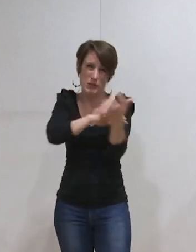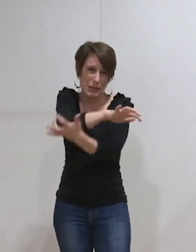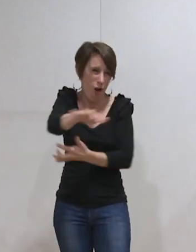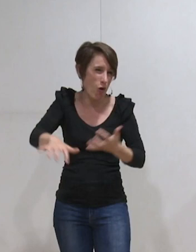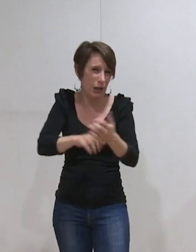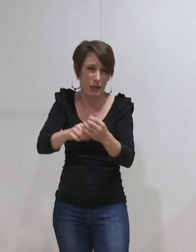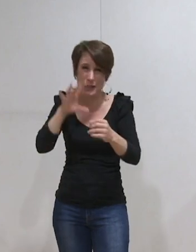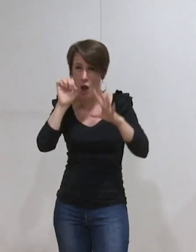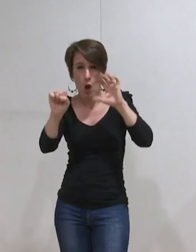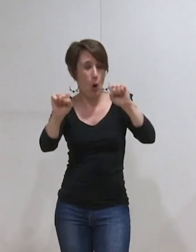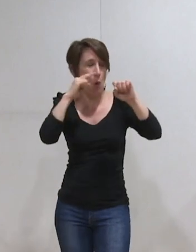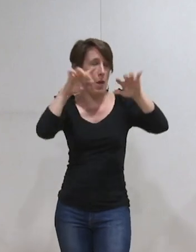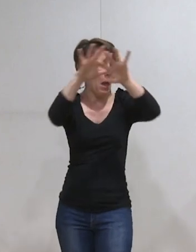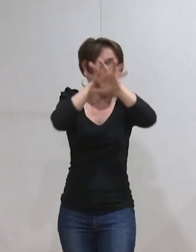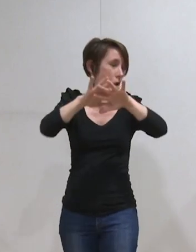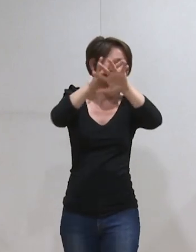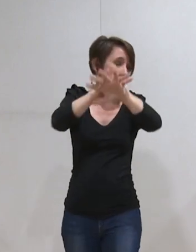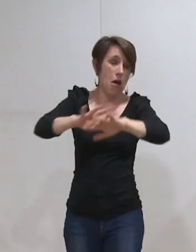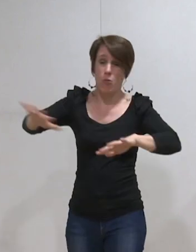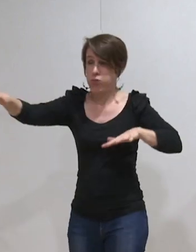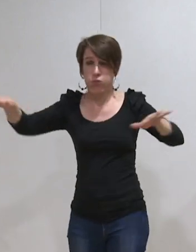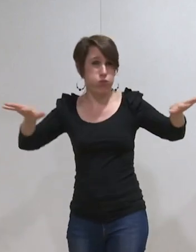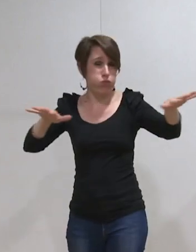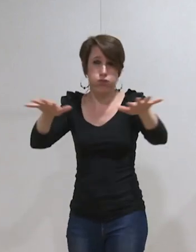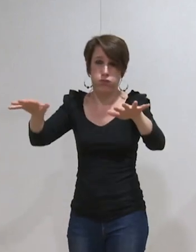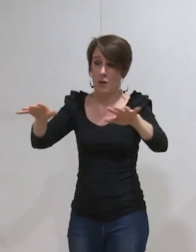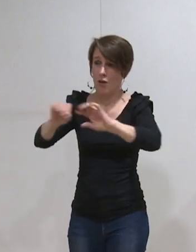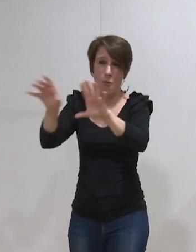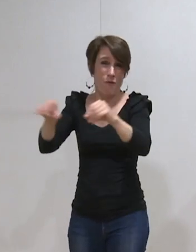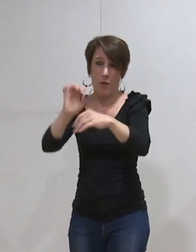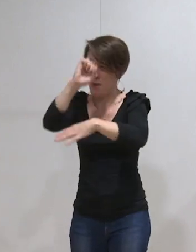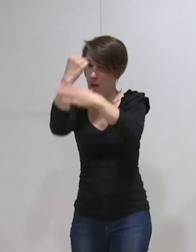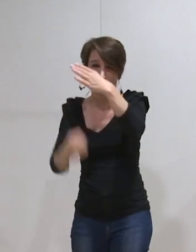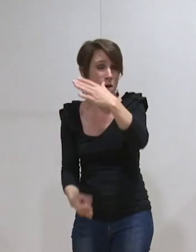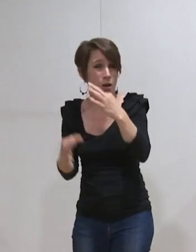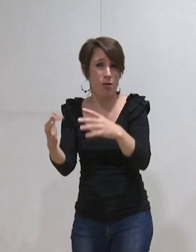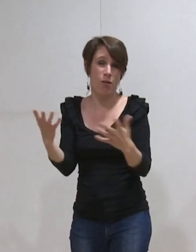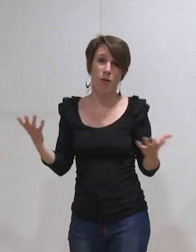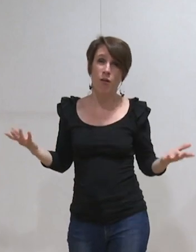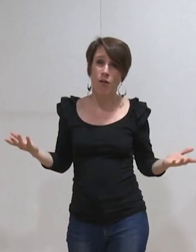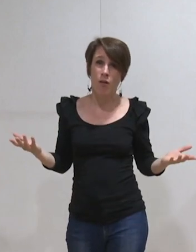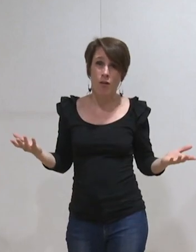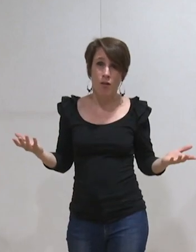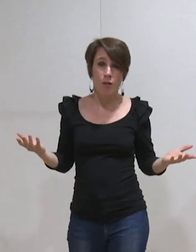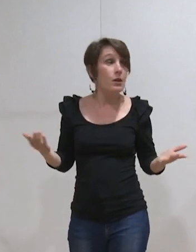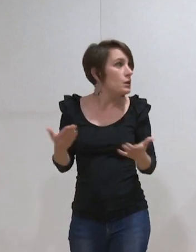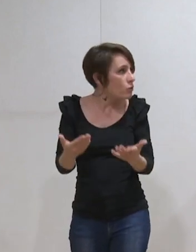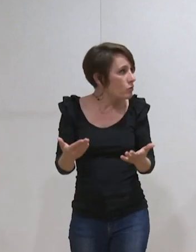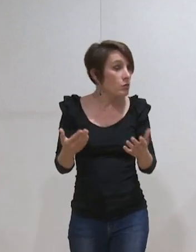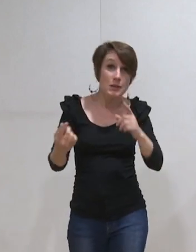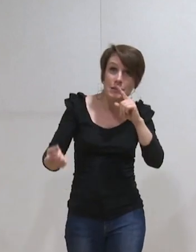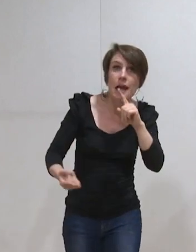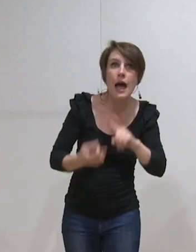loin des uns et des autres où les familles sont parfois dans des grandes difficultés sociales et où il est d'autant plus important que des